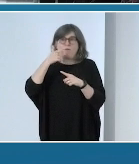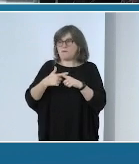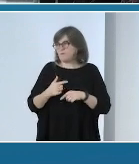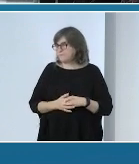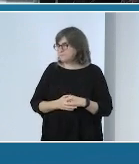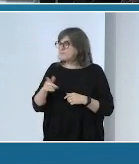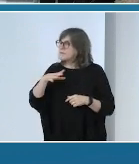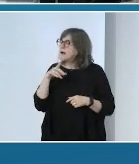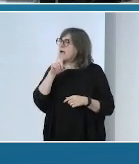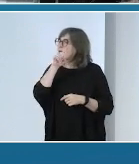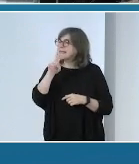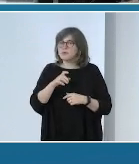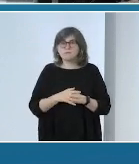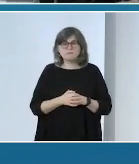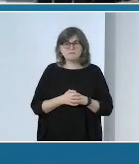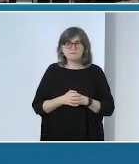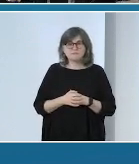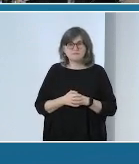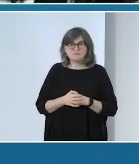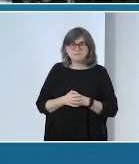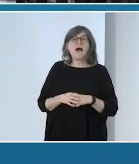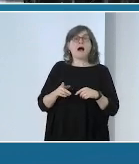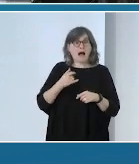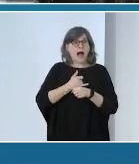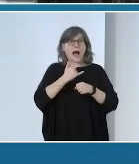Ah oui, il y a une question, pardon. Ah,